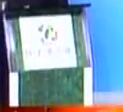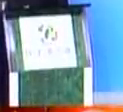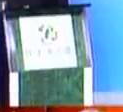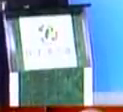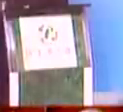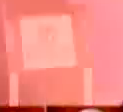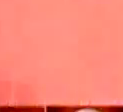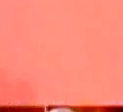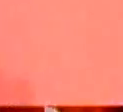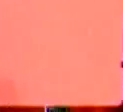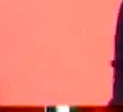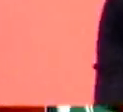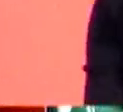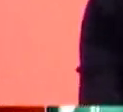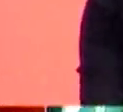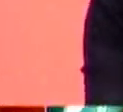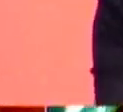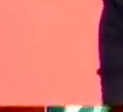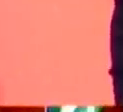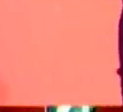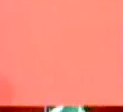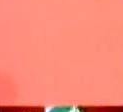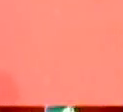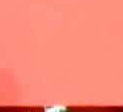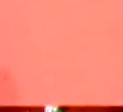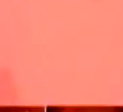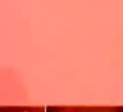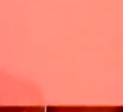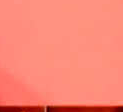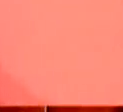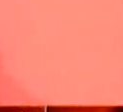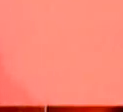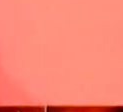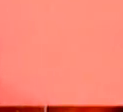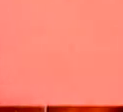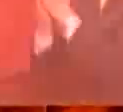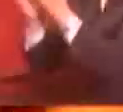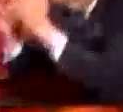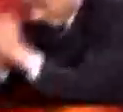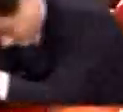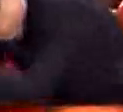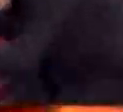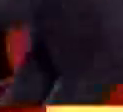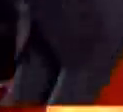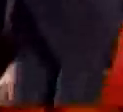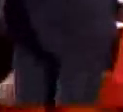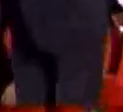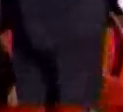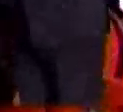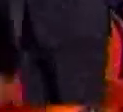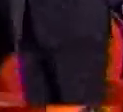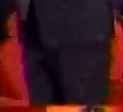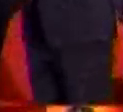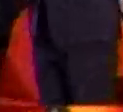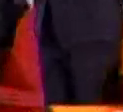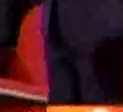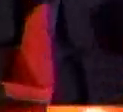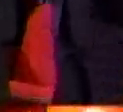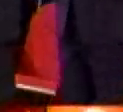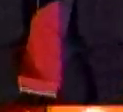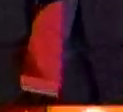台湾未来的领导人。谢谢大家，马刚霞所有观众朋友，您共同参与，谢谢你跟我共同参与这民主性的一刻